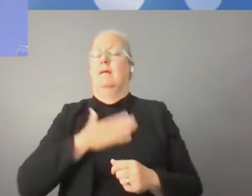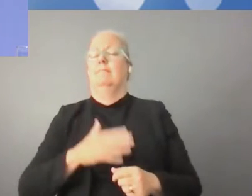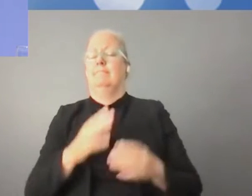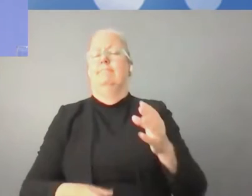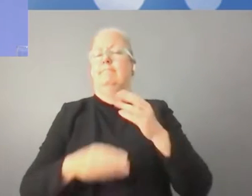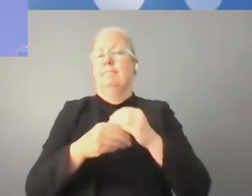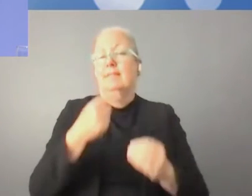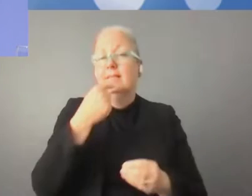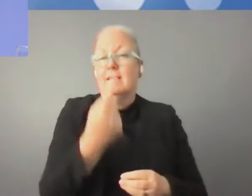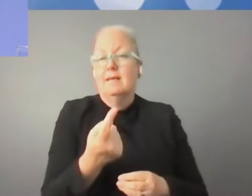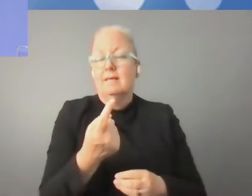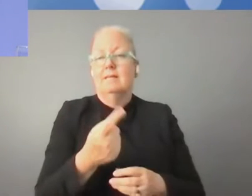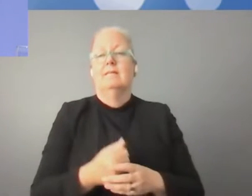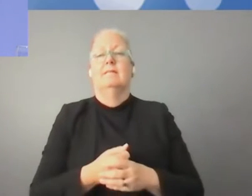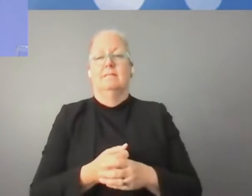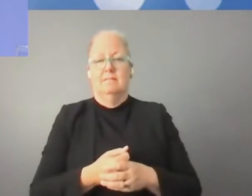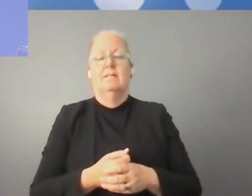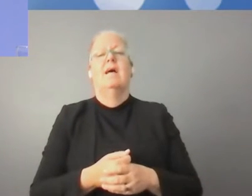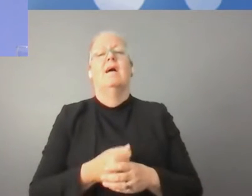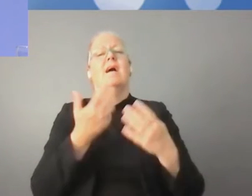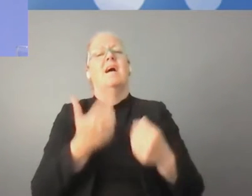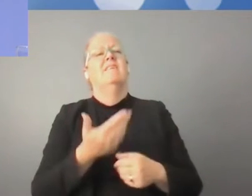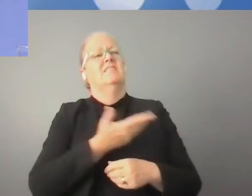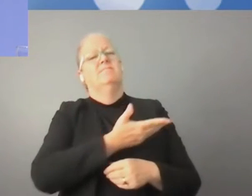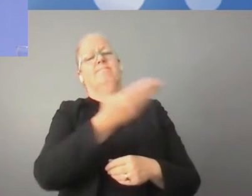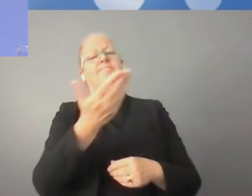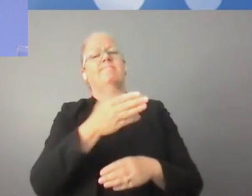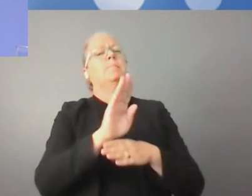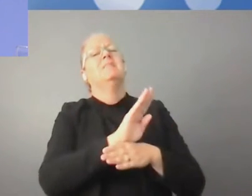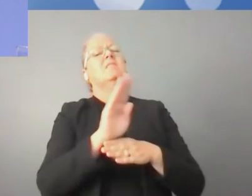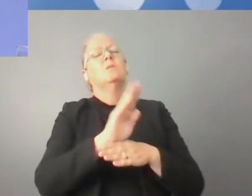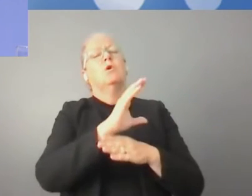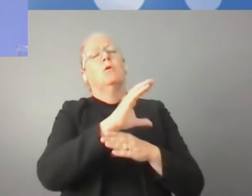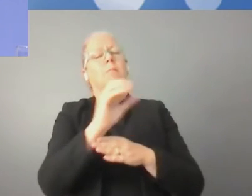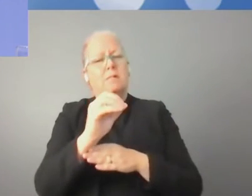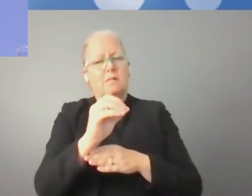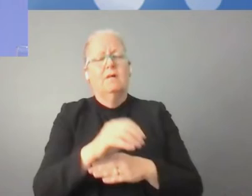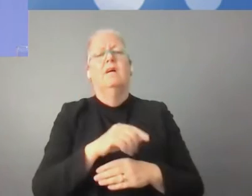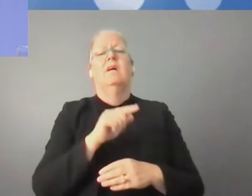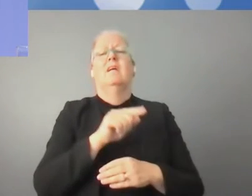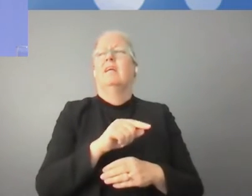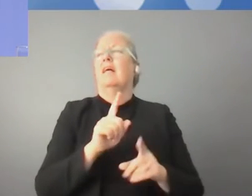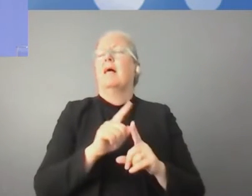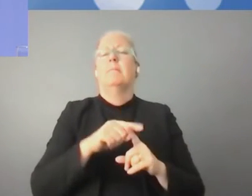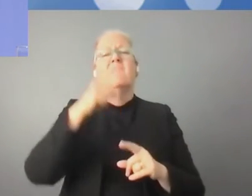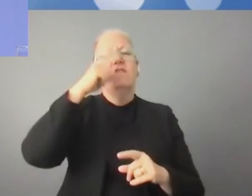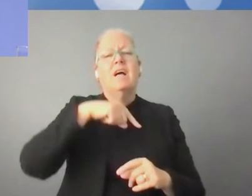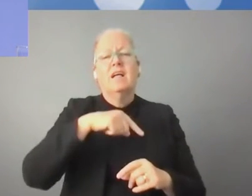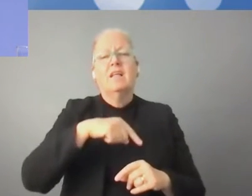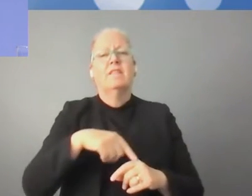предприятий дегенерируются. Это не интернет создает ложные новости,